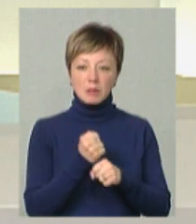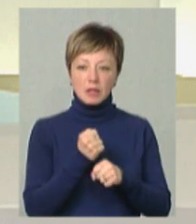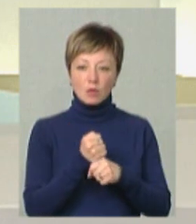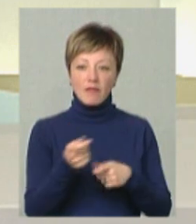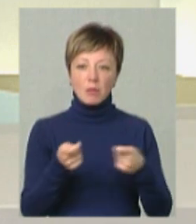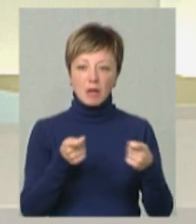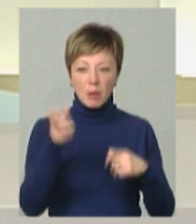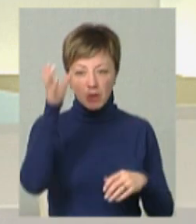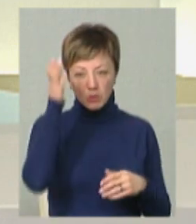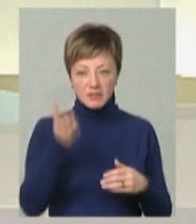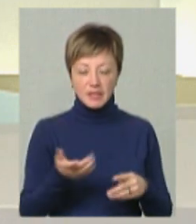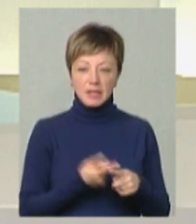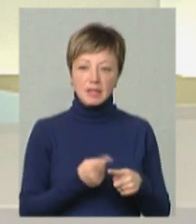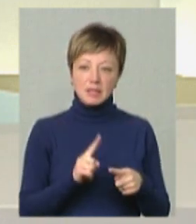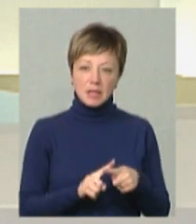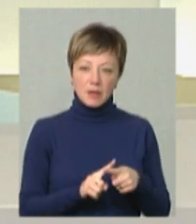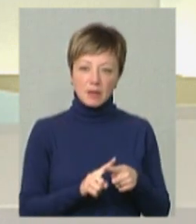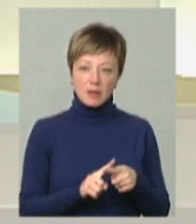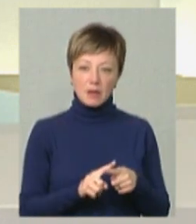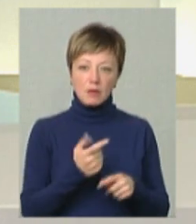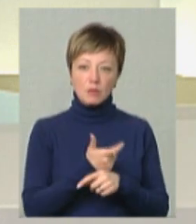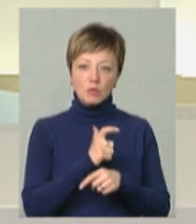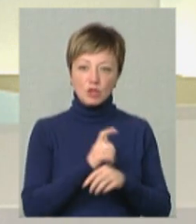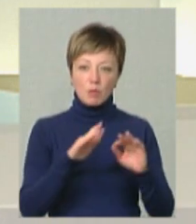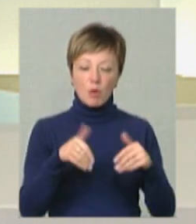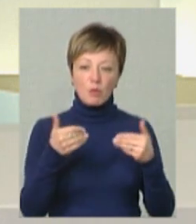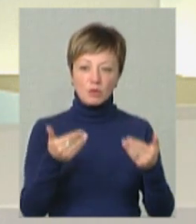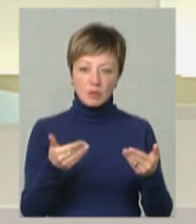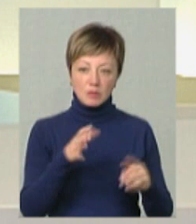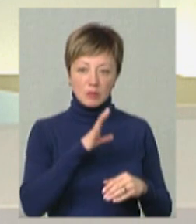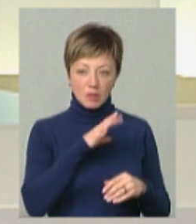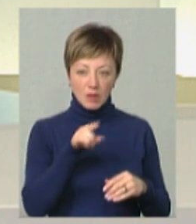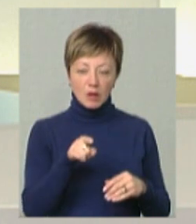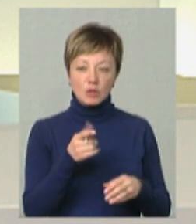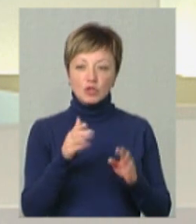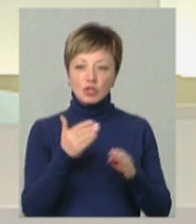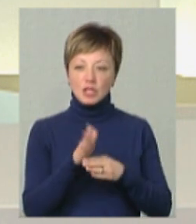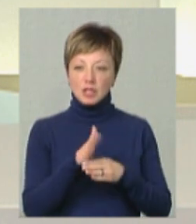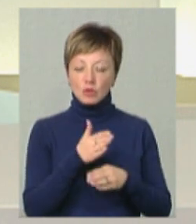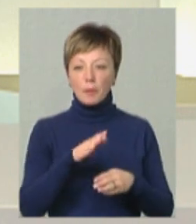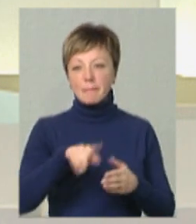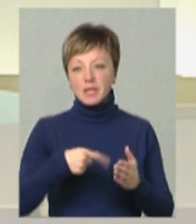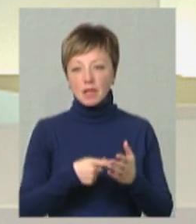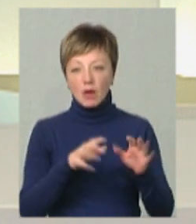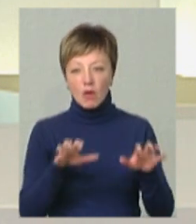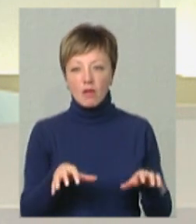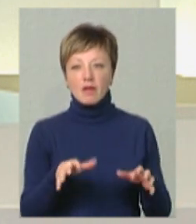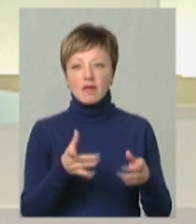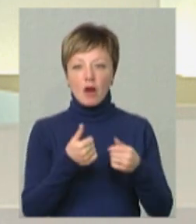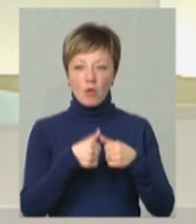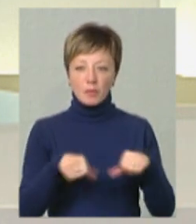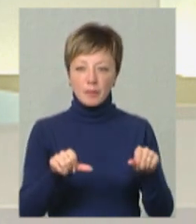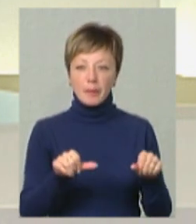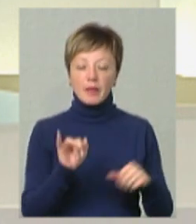департаменті освіти. Це більшість цих пропозицій він пропонував, частину міський голова, частина топонімічна